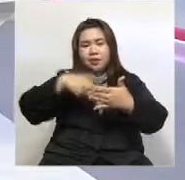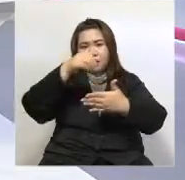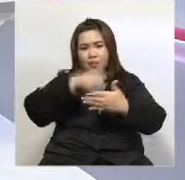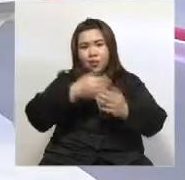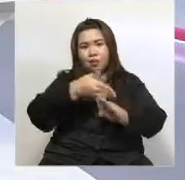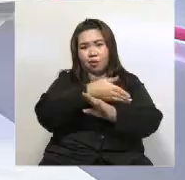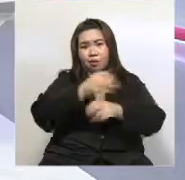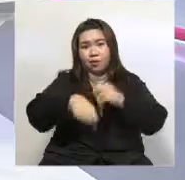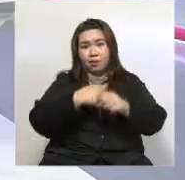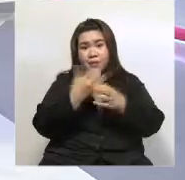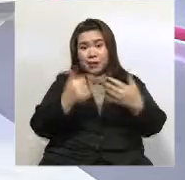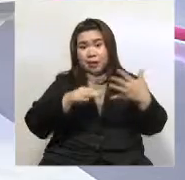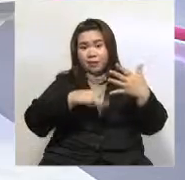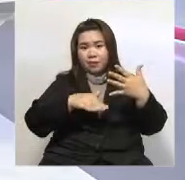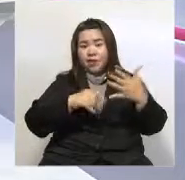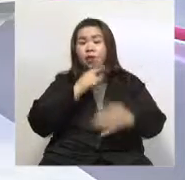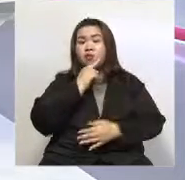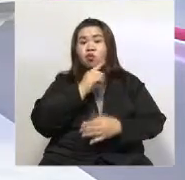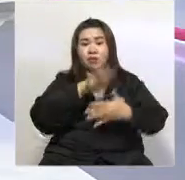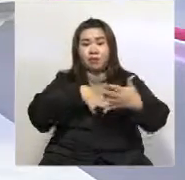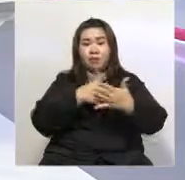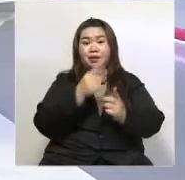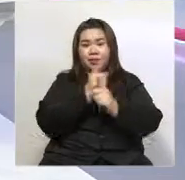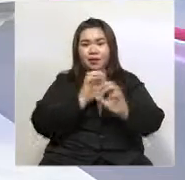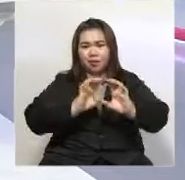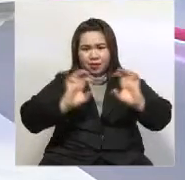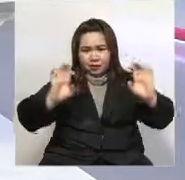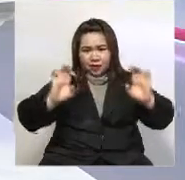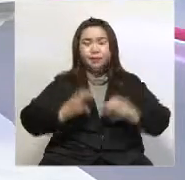นะคะภายในปลายปีนี้หากว่าเป็นไปตามรถแมพที่รัฐบาลได้วางแผนเอาไว้นะคะ